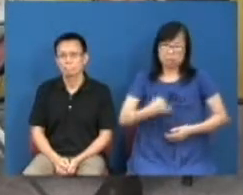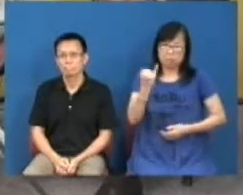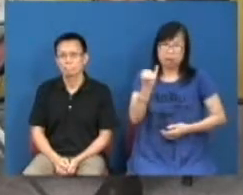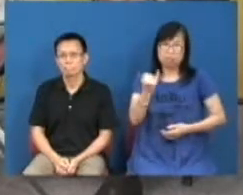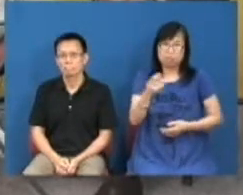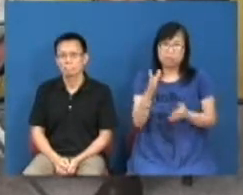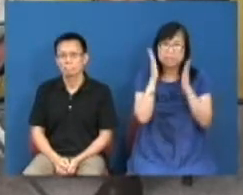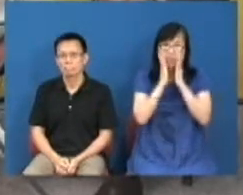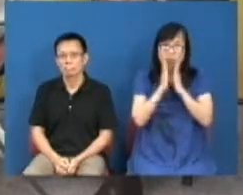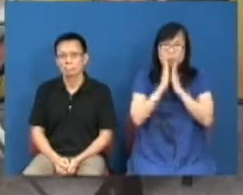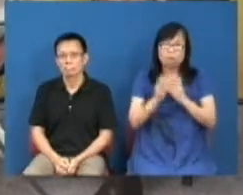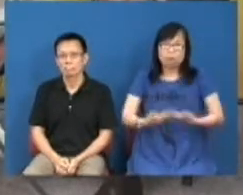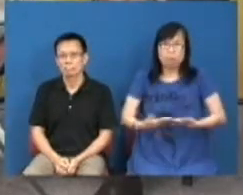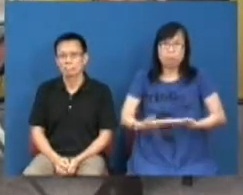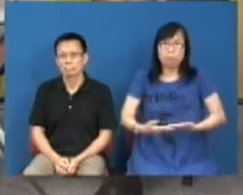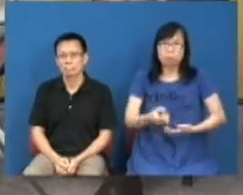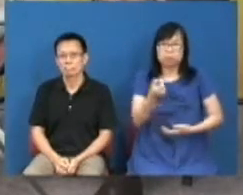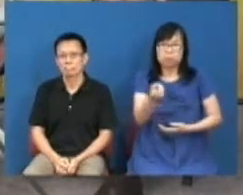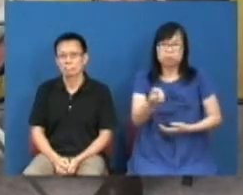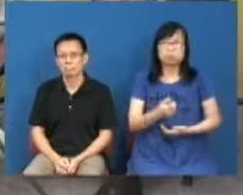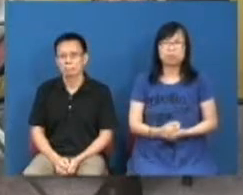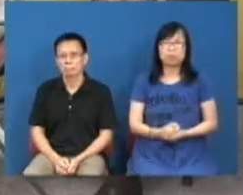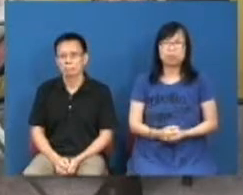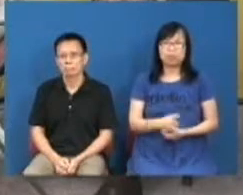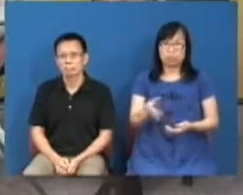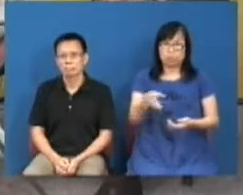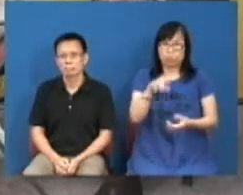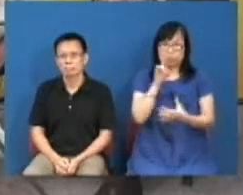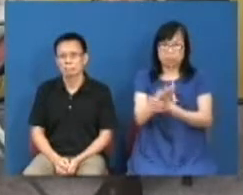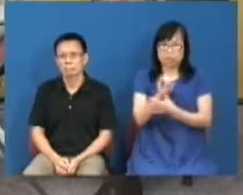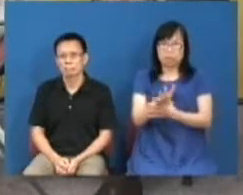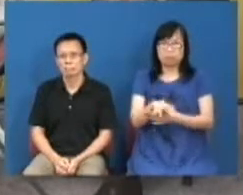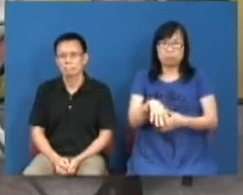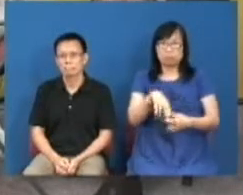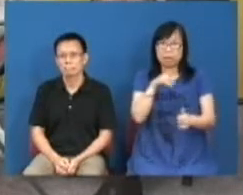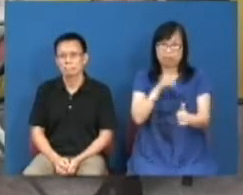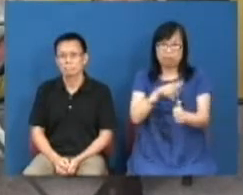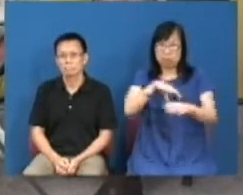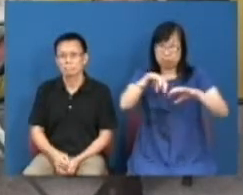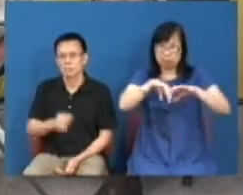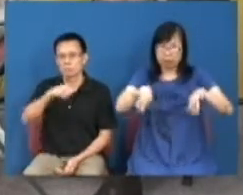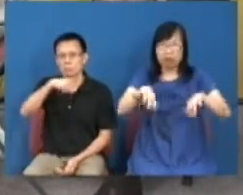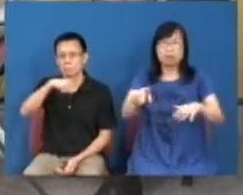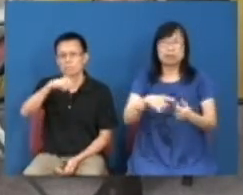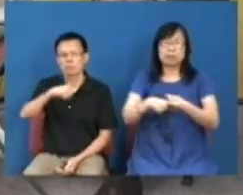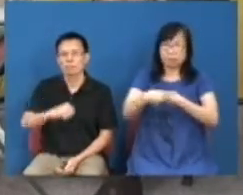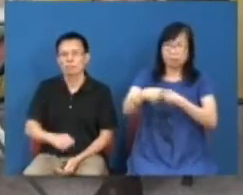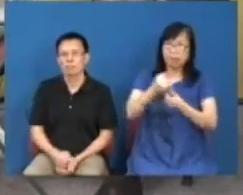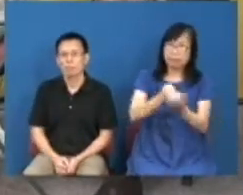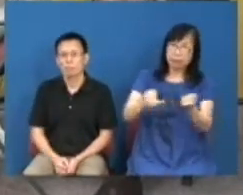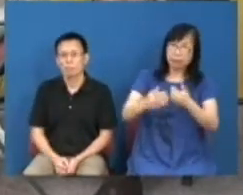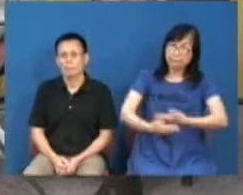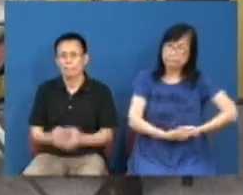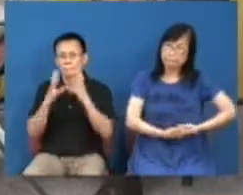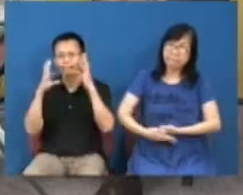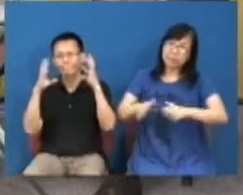奀咗啊，得幾磅啊嚇。咁嗱，如果一早及早就經過調解咧，嗱一可能佢生 B B。又開